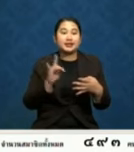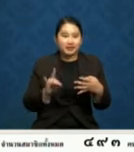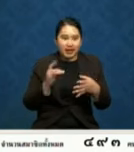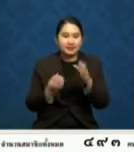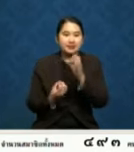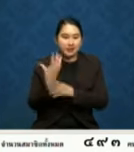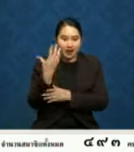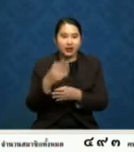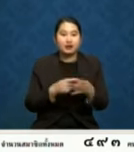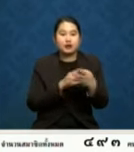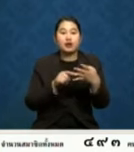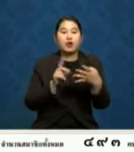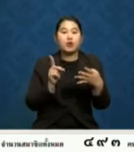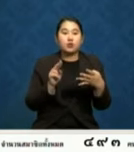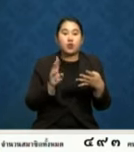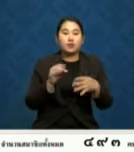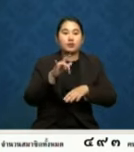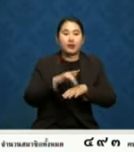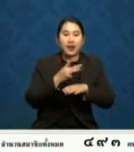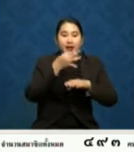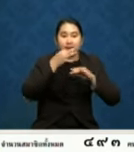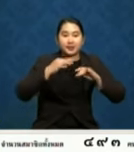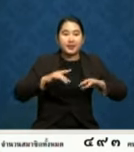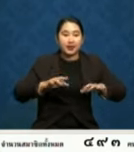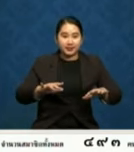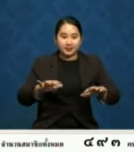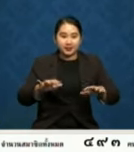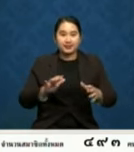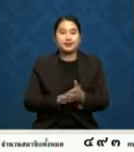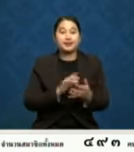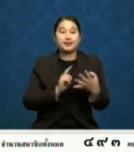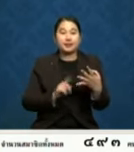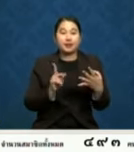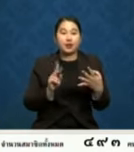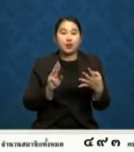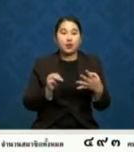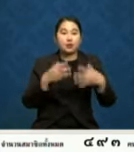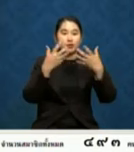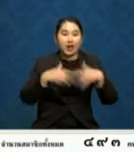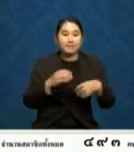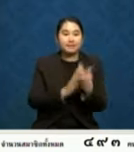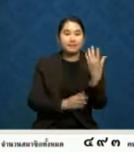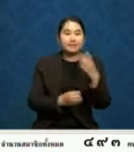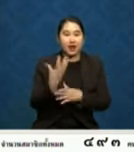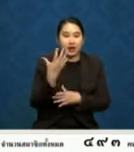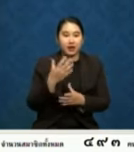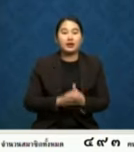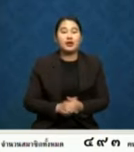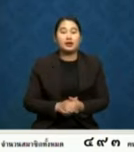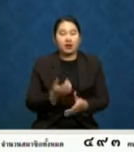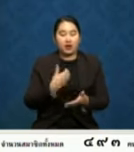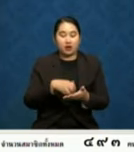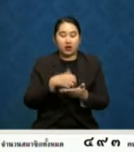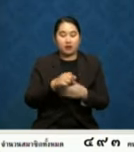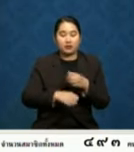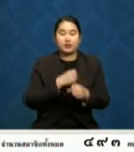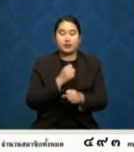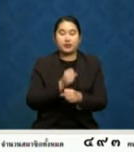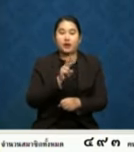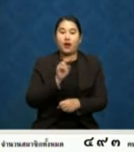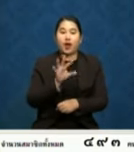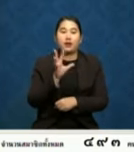พันธุ์พืชกรมทรัพยากรทางทะเลและชายฝั่งและองค์การอุตสาหกรรมป่าไม้โดยในปี